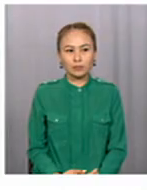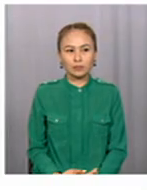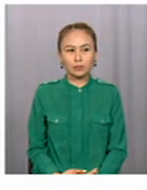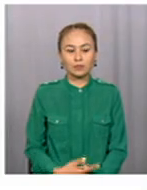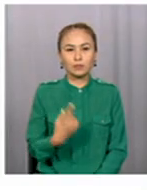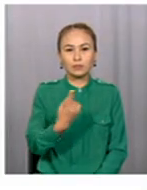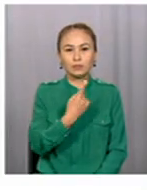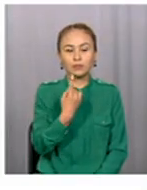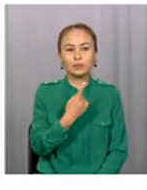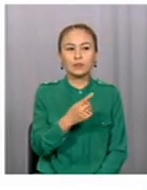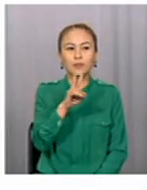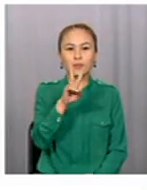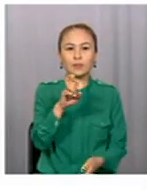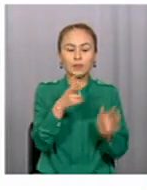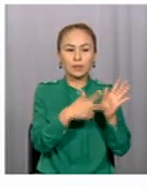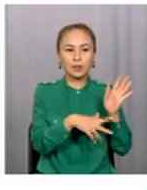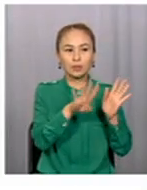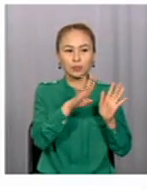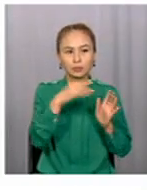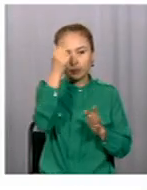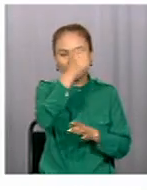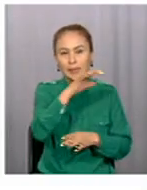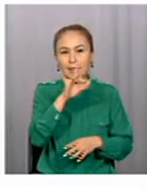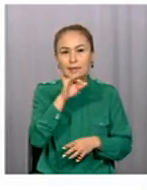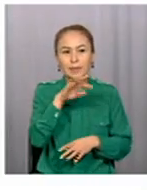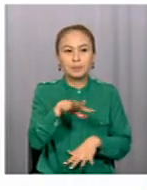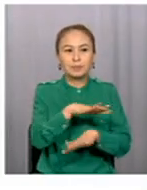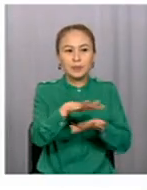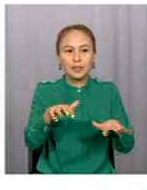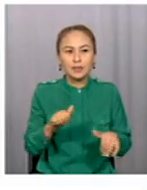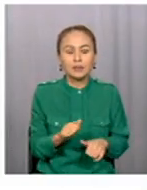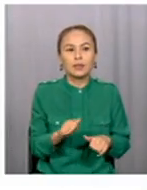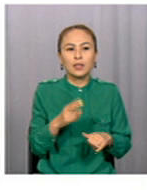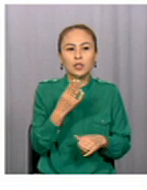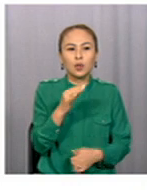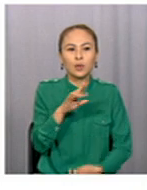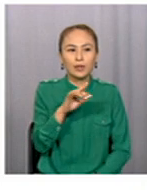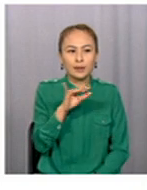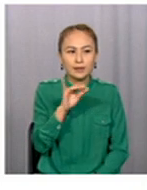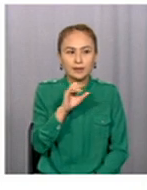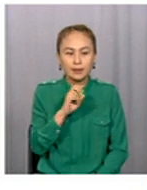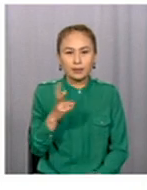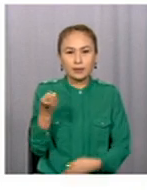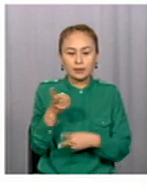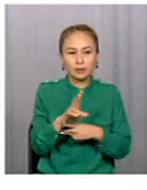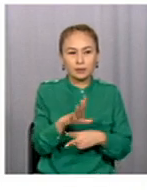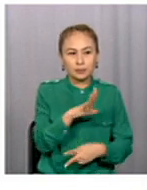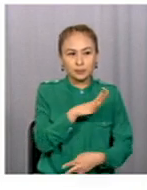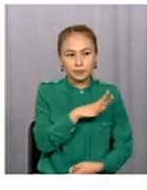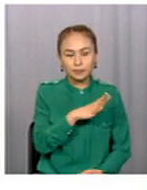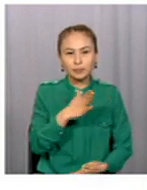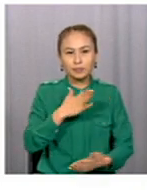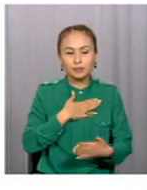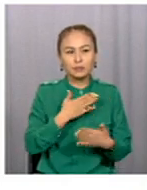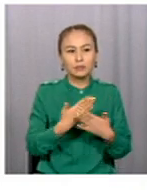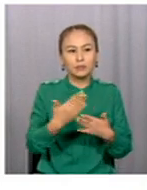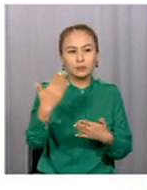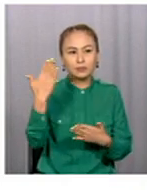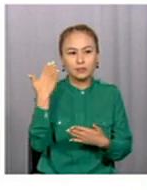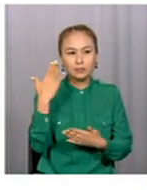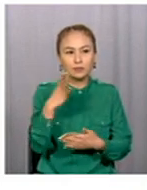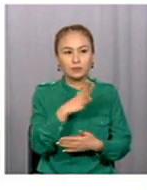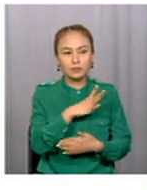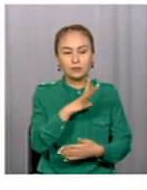Бірінші, 284 жылы Рим империясында билікке Диоклетиан келіпті. Екінші,